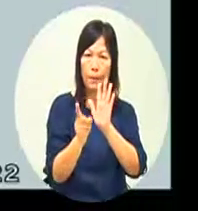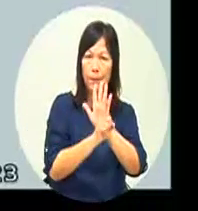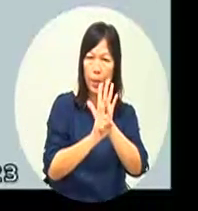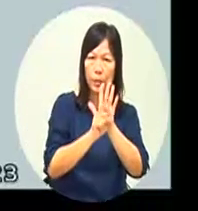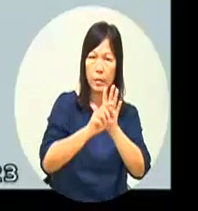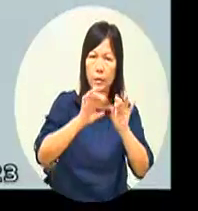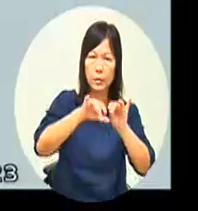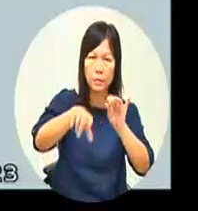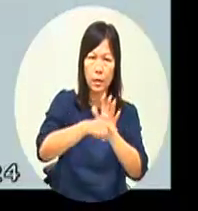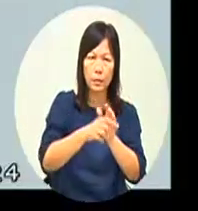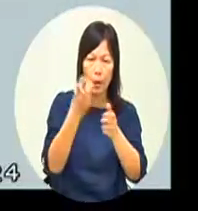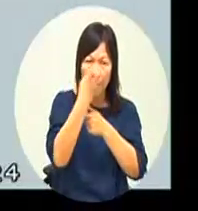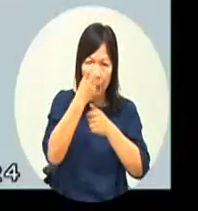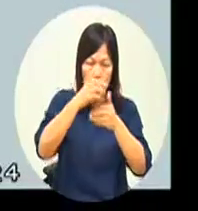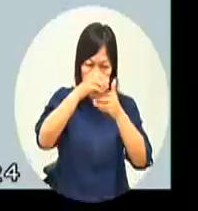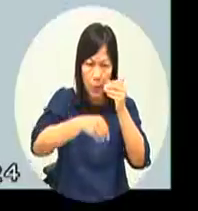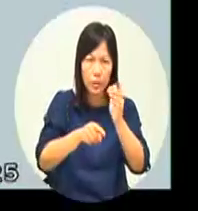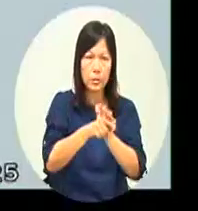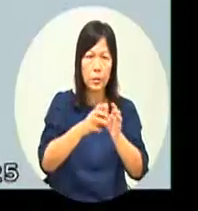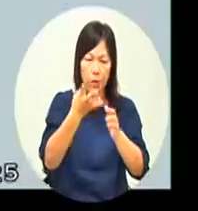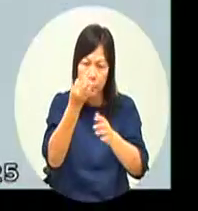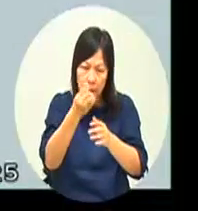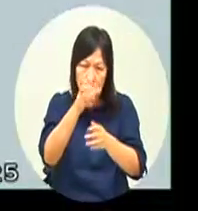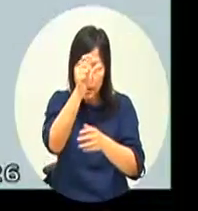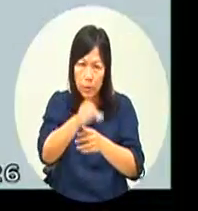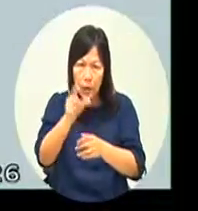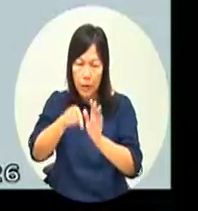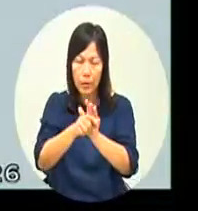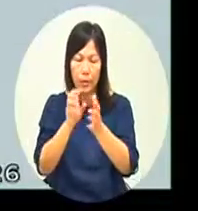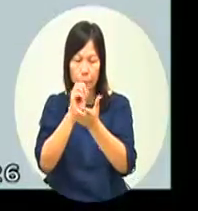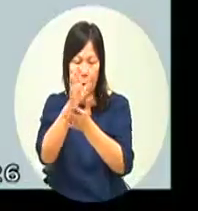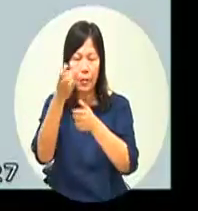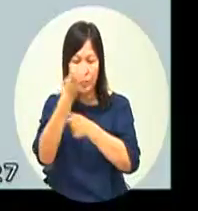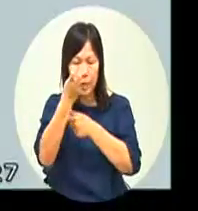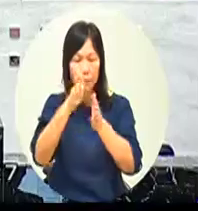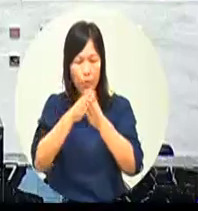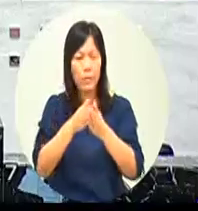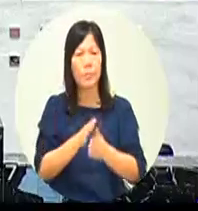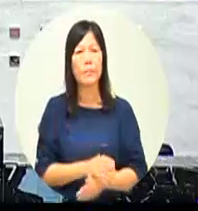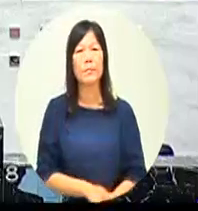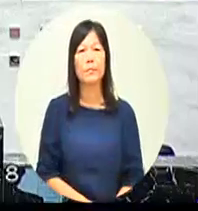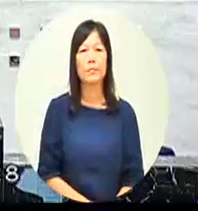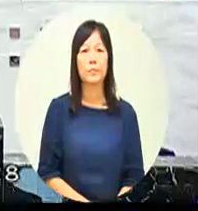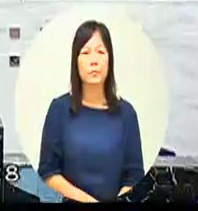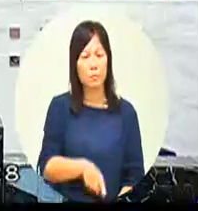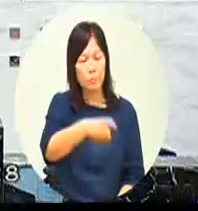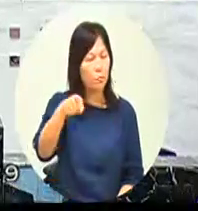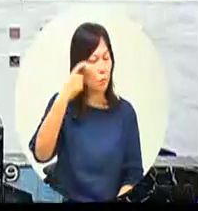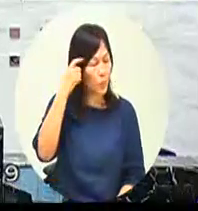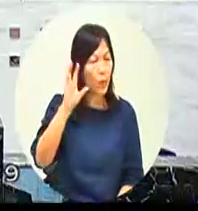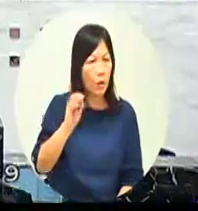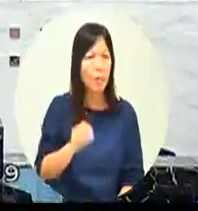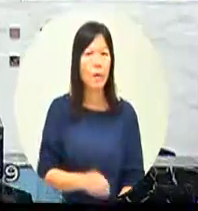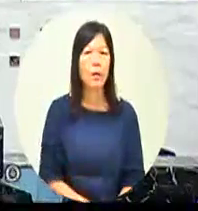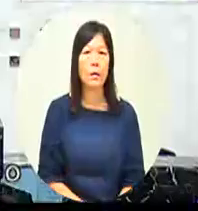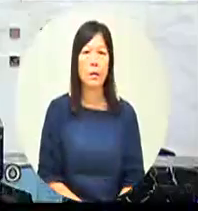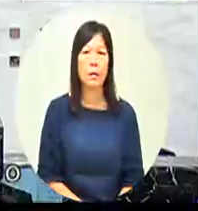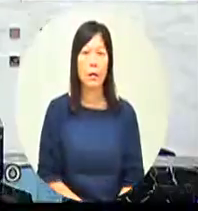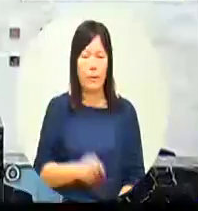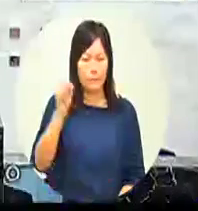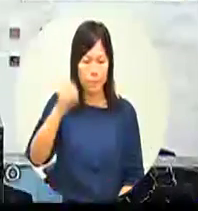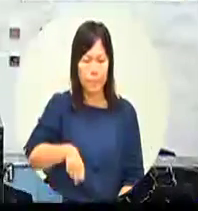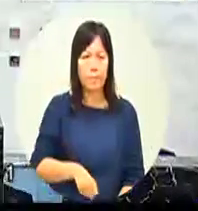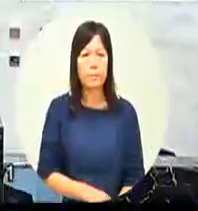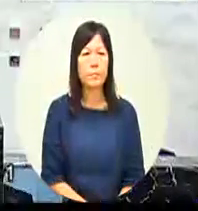厅场地使用管理规则部分条文，报请备查，请讨论。 各位同仁有没有意见？准予备